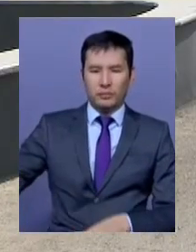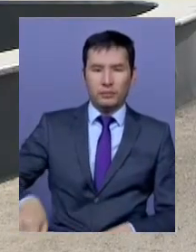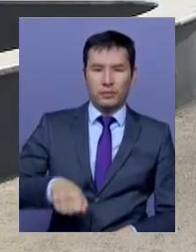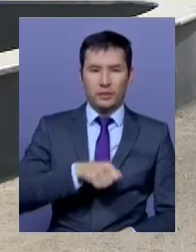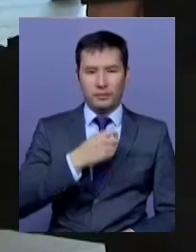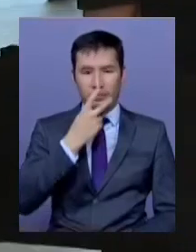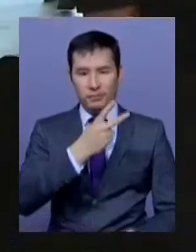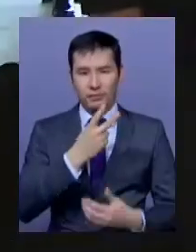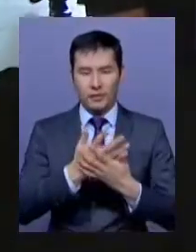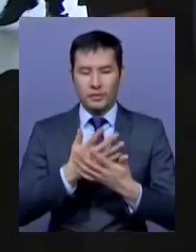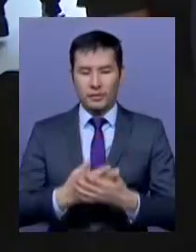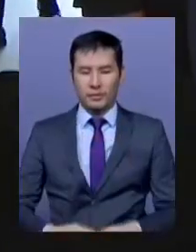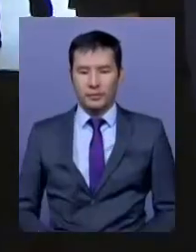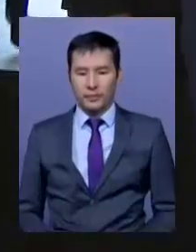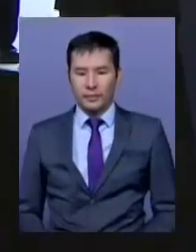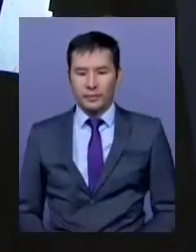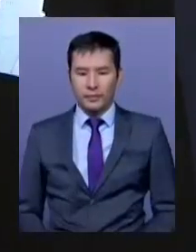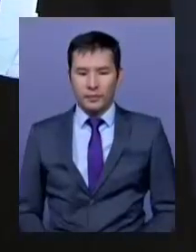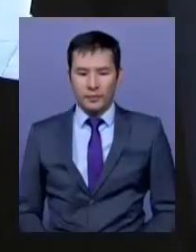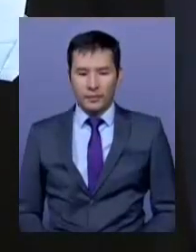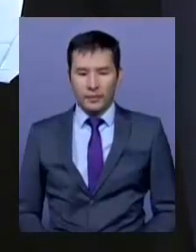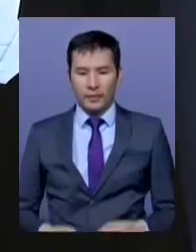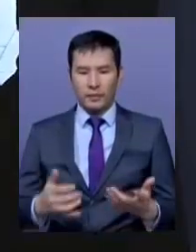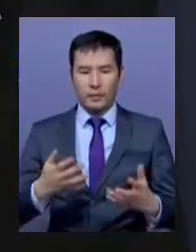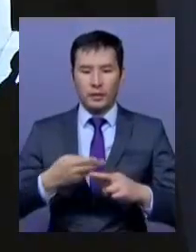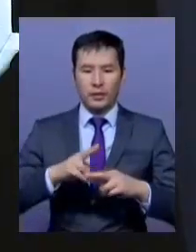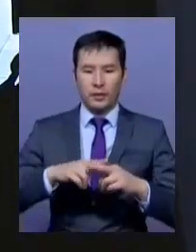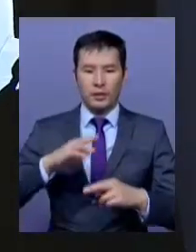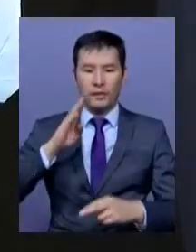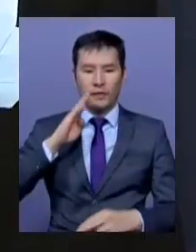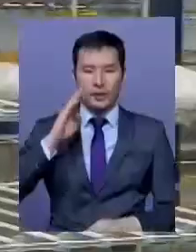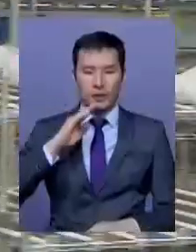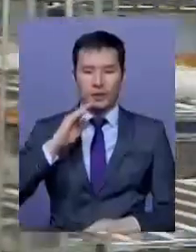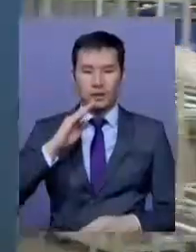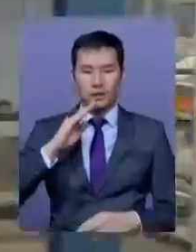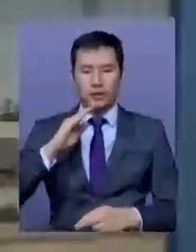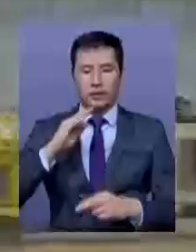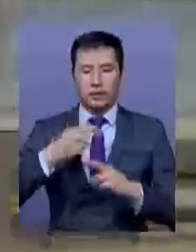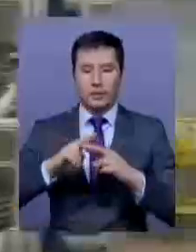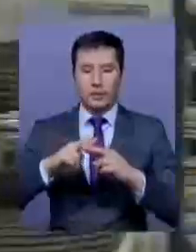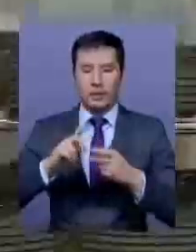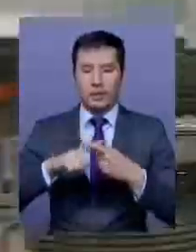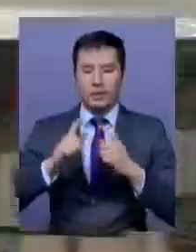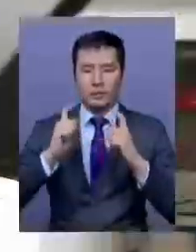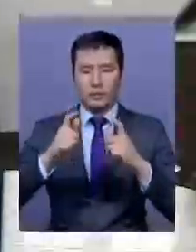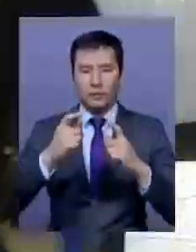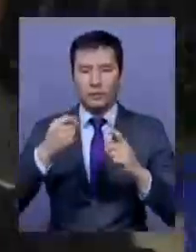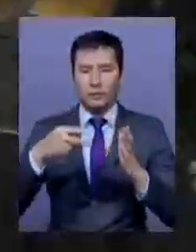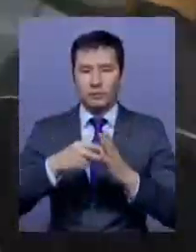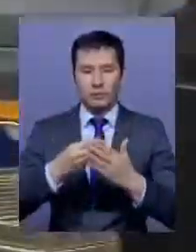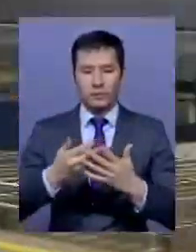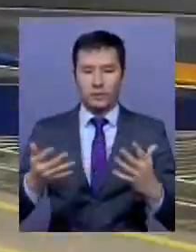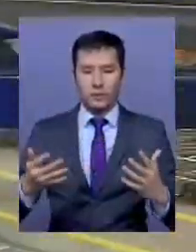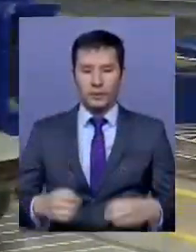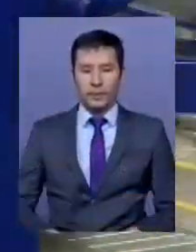Қасым-Жомарт Тоқаев индустриялық аймақтағы жеңіл көліктер шығаратын Hyundai Trans зауытының ашылуға дайындығын тексерді. Іргетасы былтыр